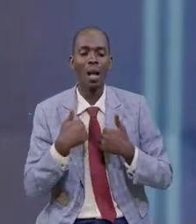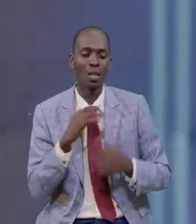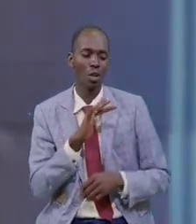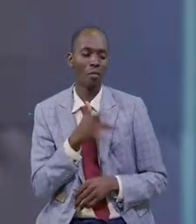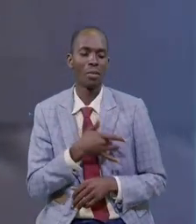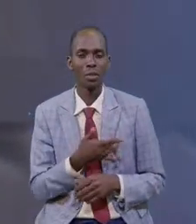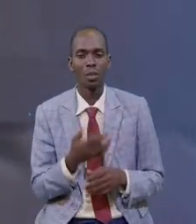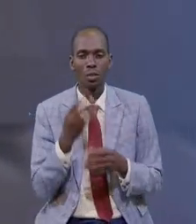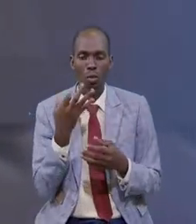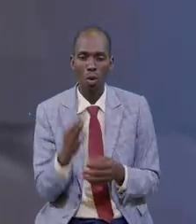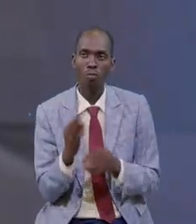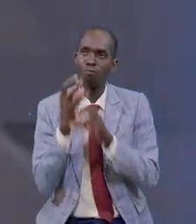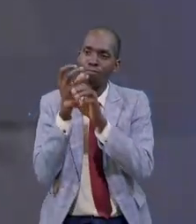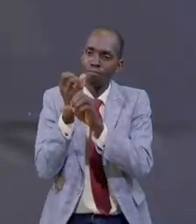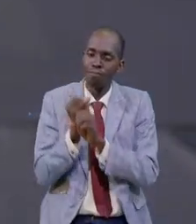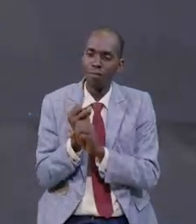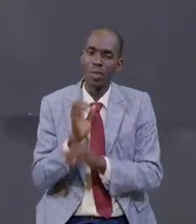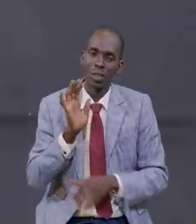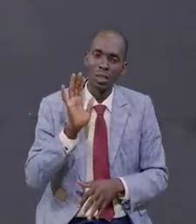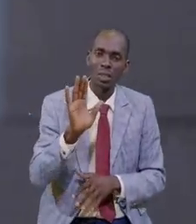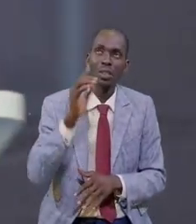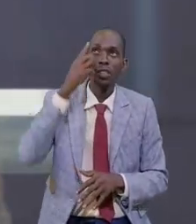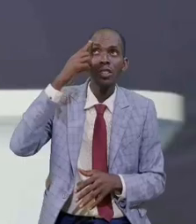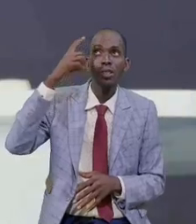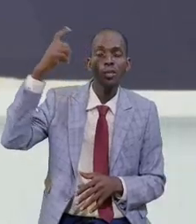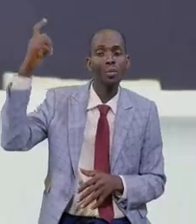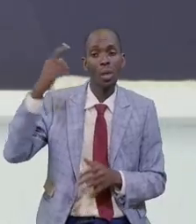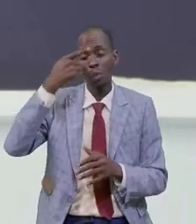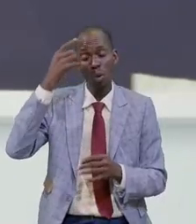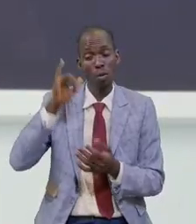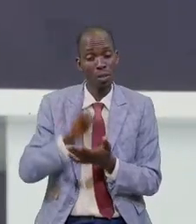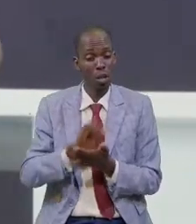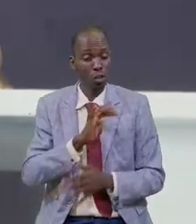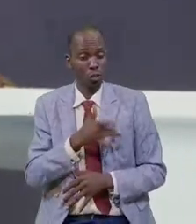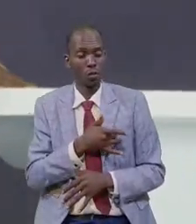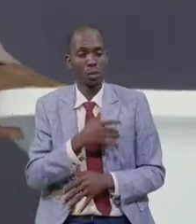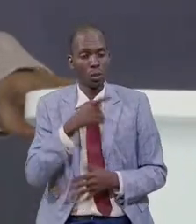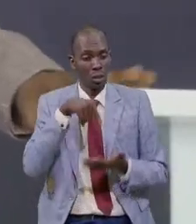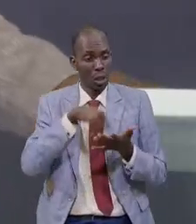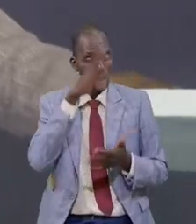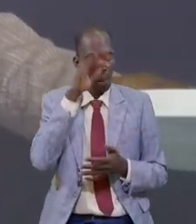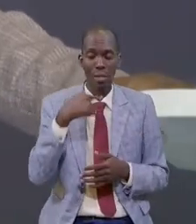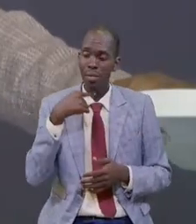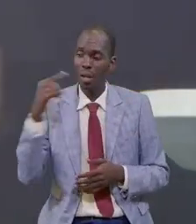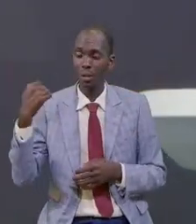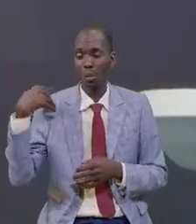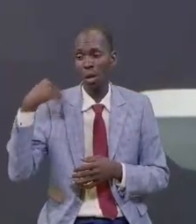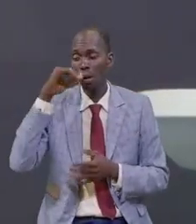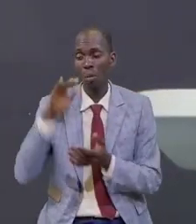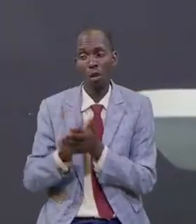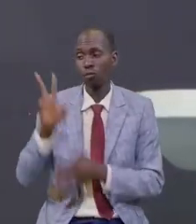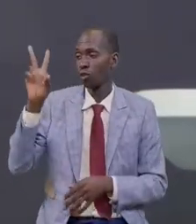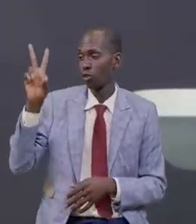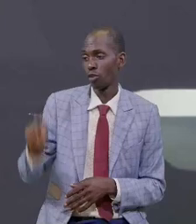l'accomplissement du rêve cette conviction l'a fait dit non à la tentatrice et aux